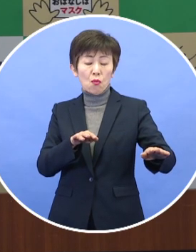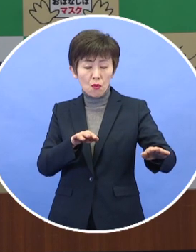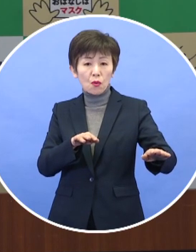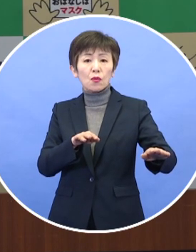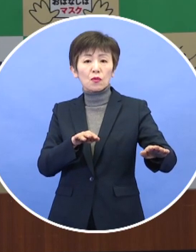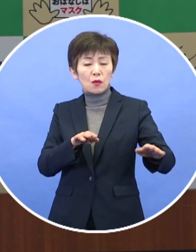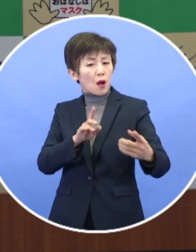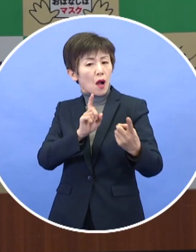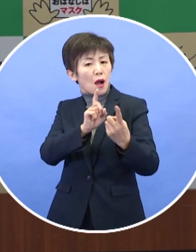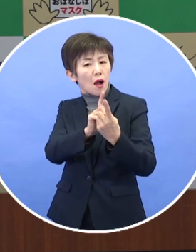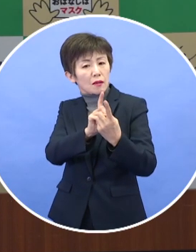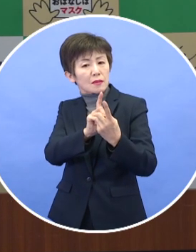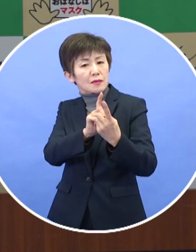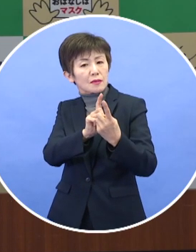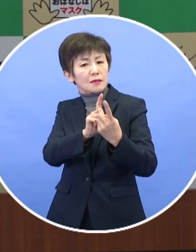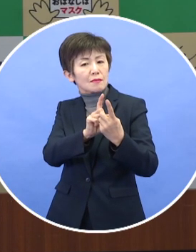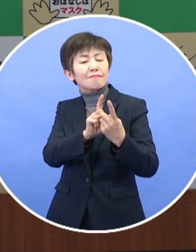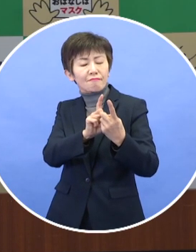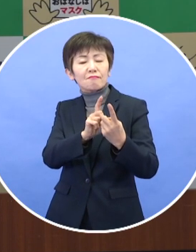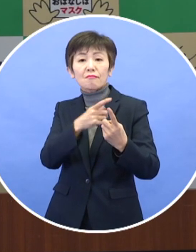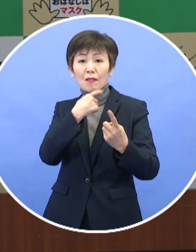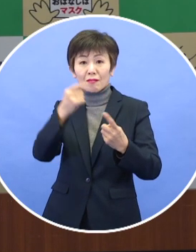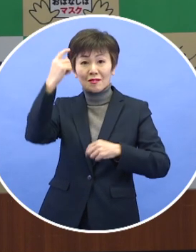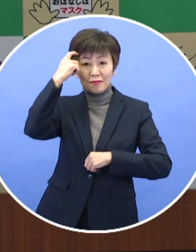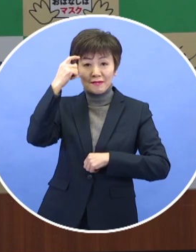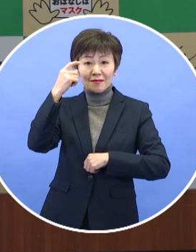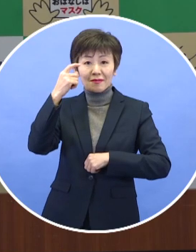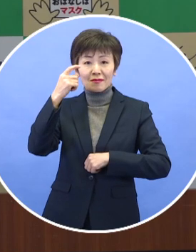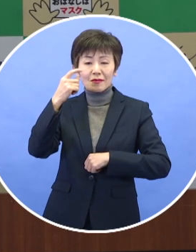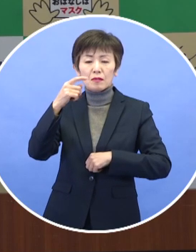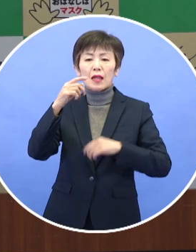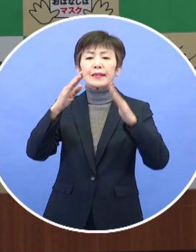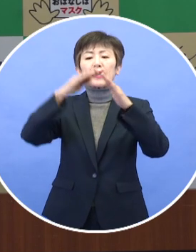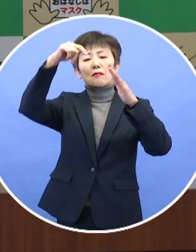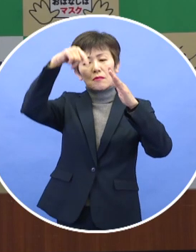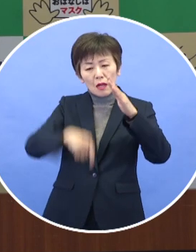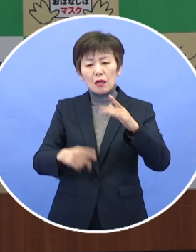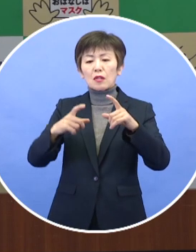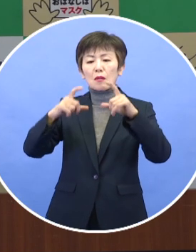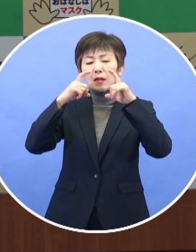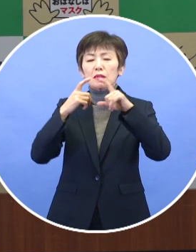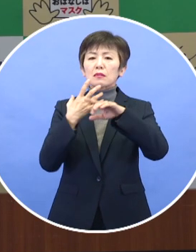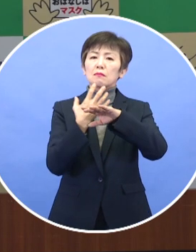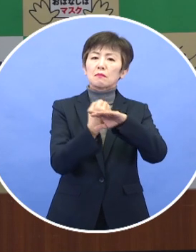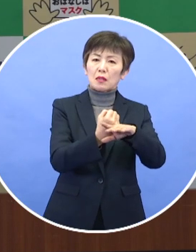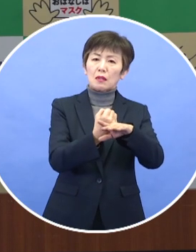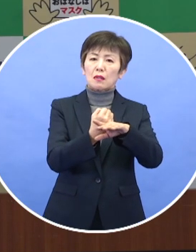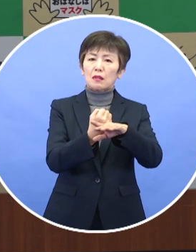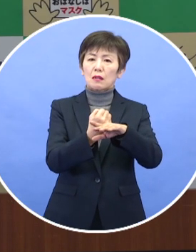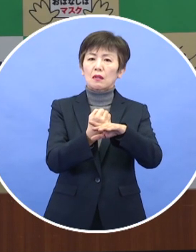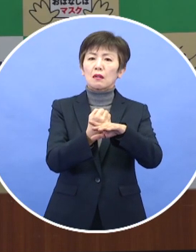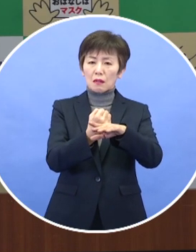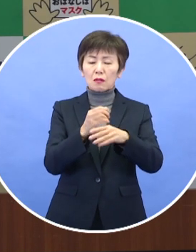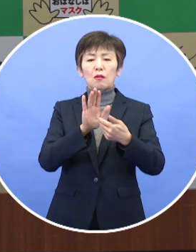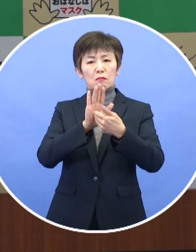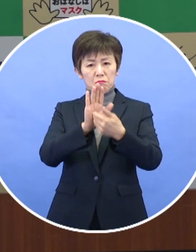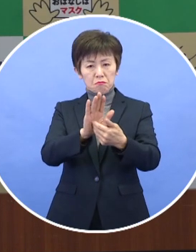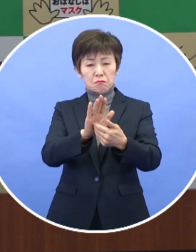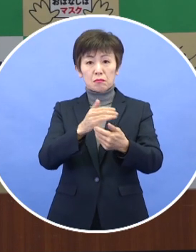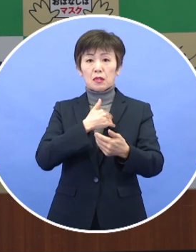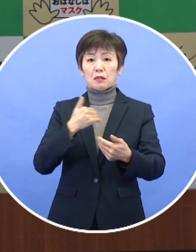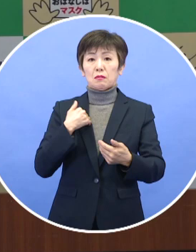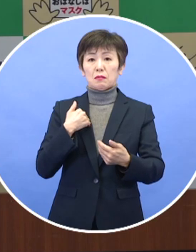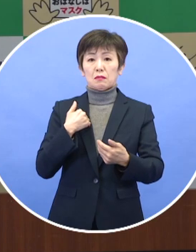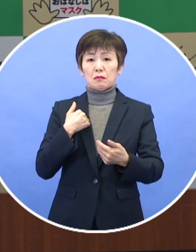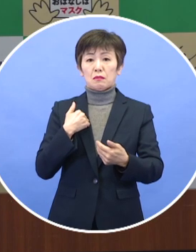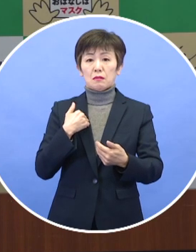お孫さんなんかとお会いになられるときはですね、家の中でもやはりマスクをしているということがうつらないということにつながると思います。それ